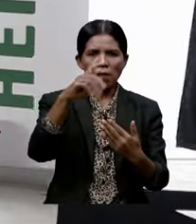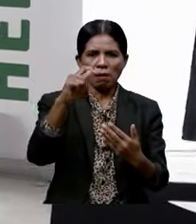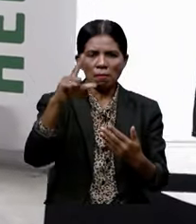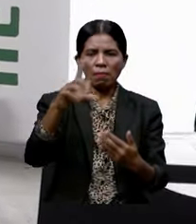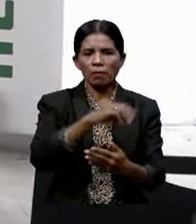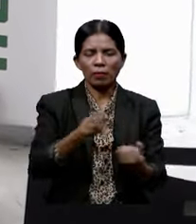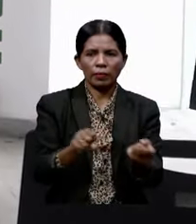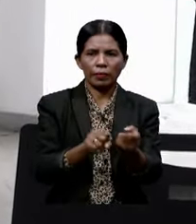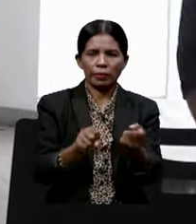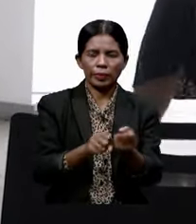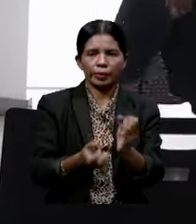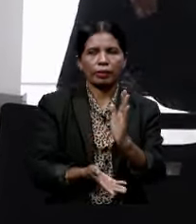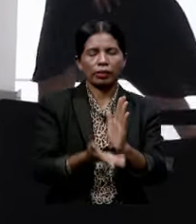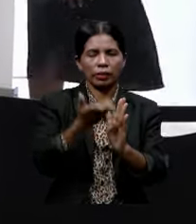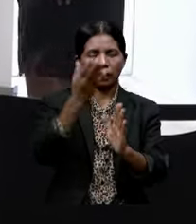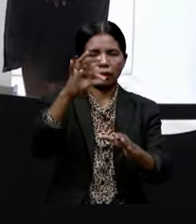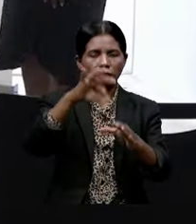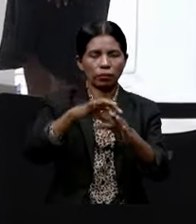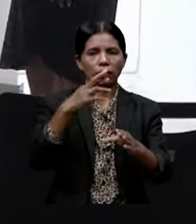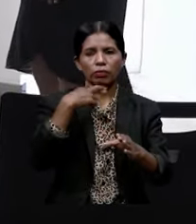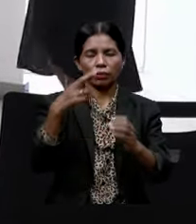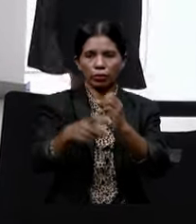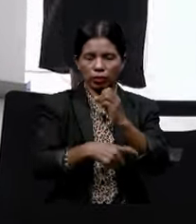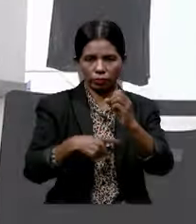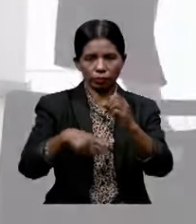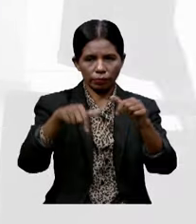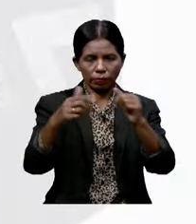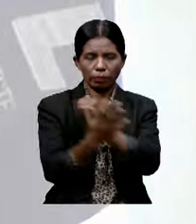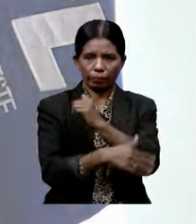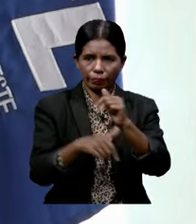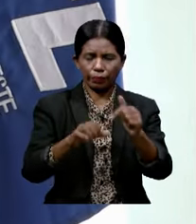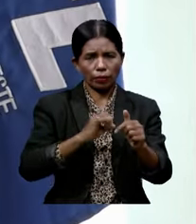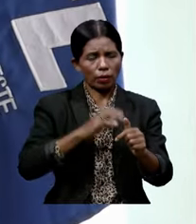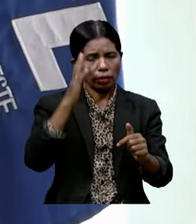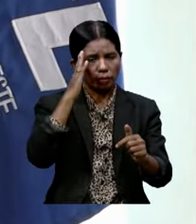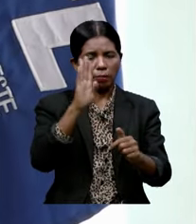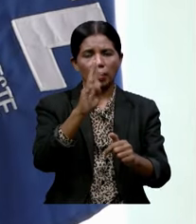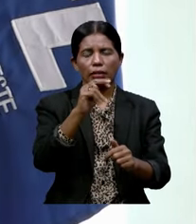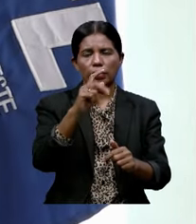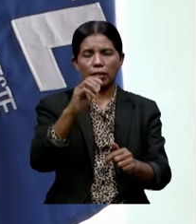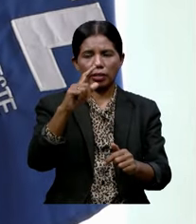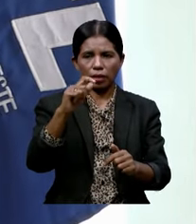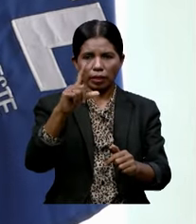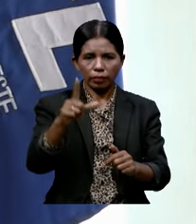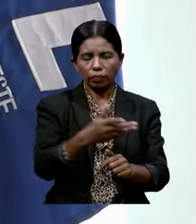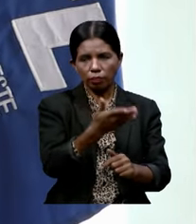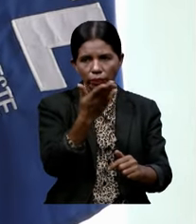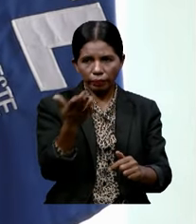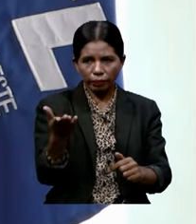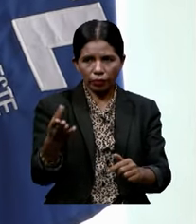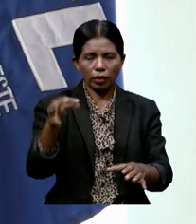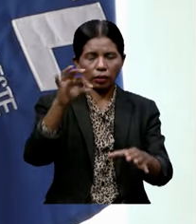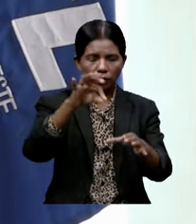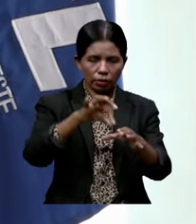bele kontribui hasa e produsan railaran. Hanai ba BCTL simples tebo sira ho di hare bahalan se